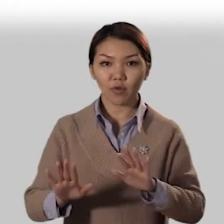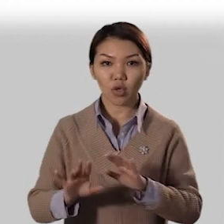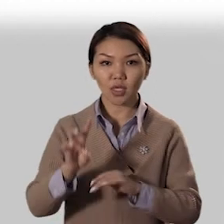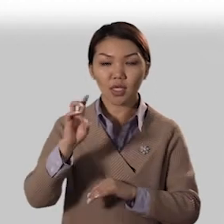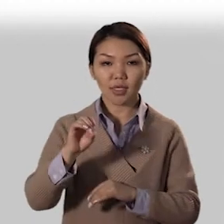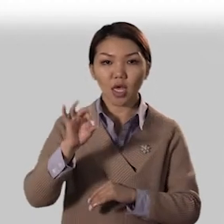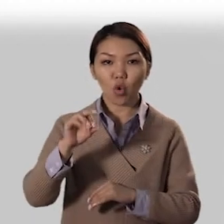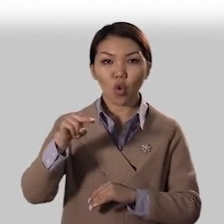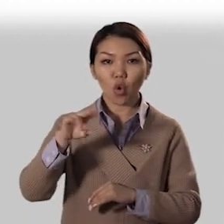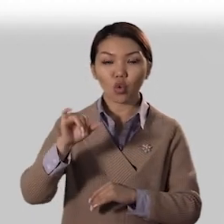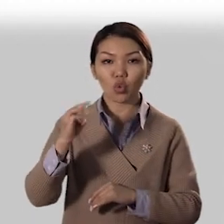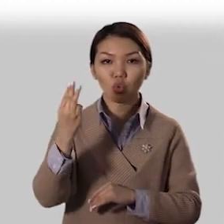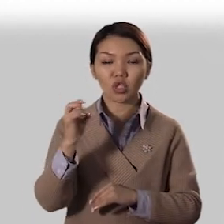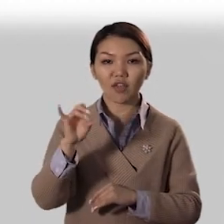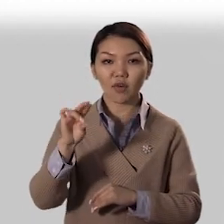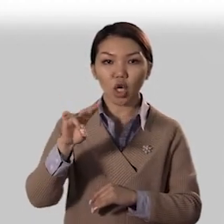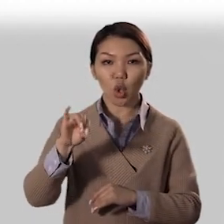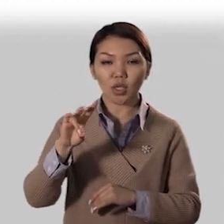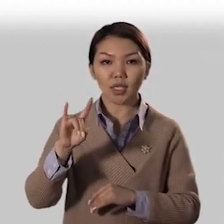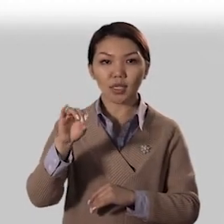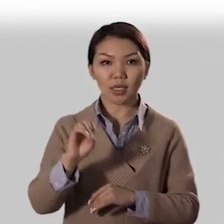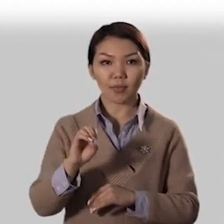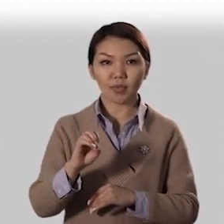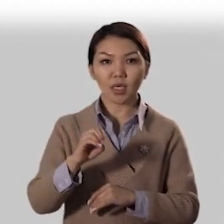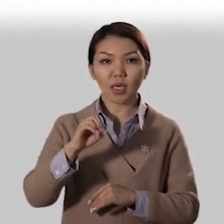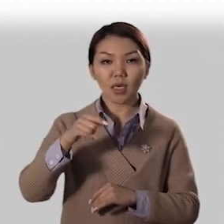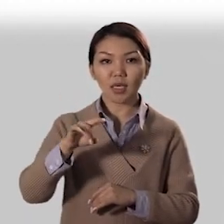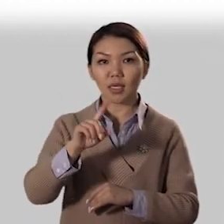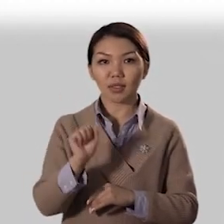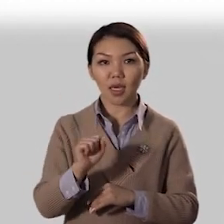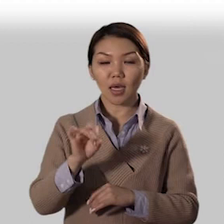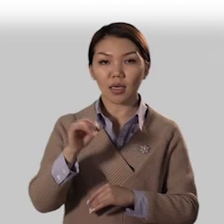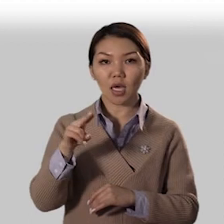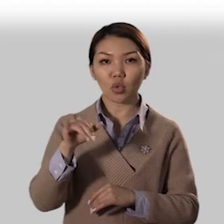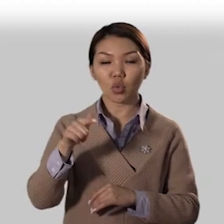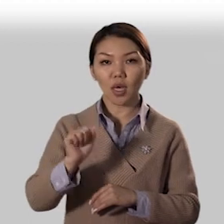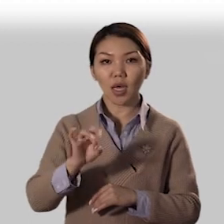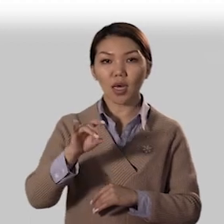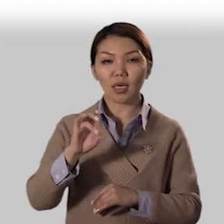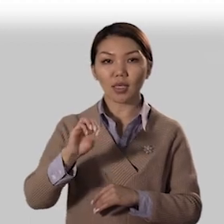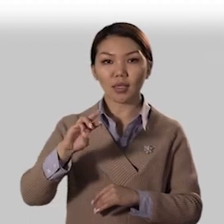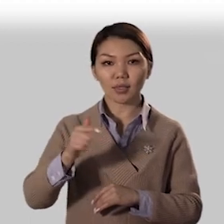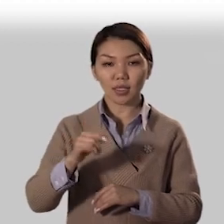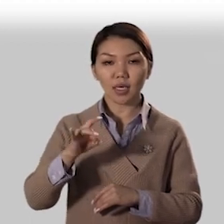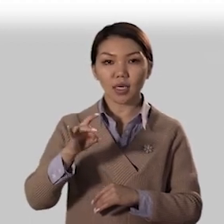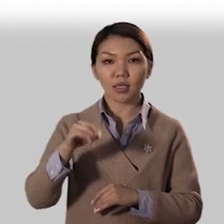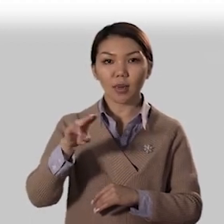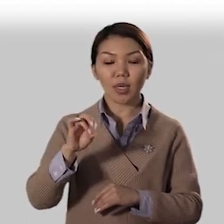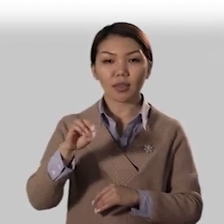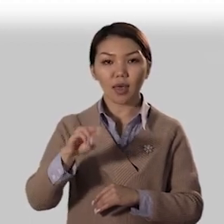существительные гроза радуга радость доброта надежность